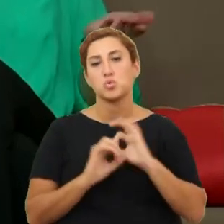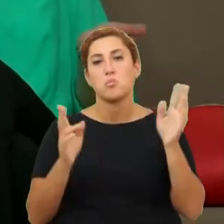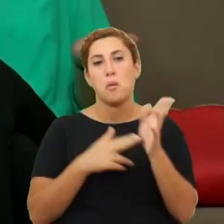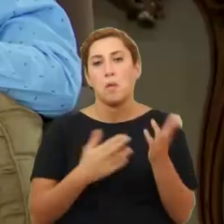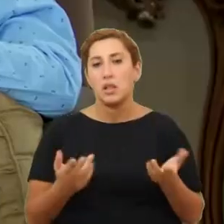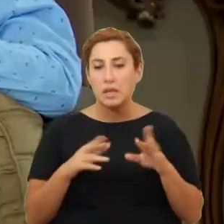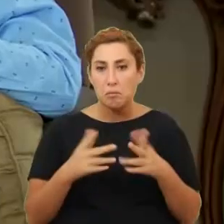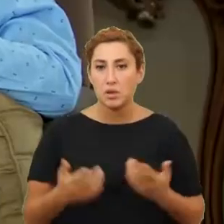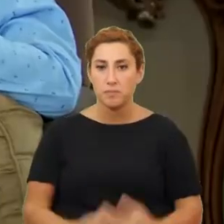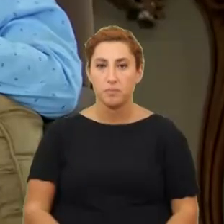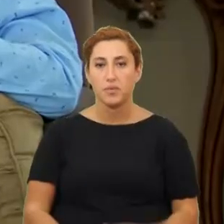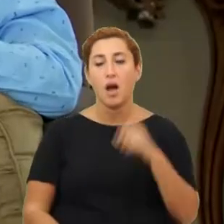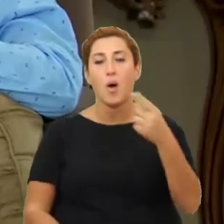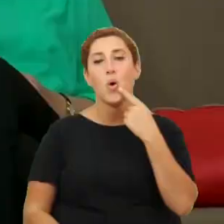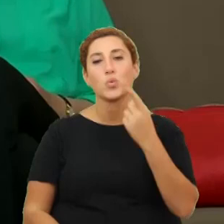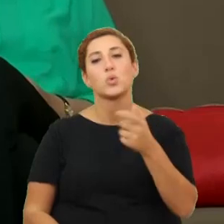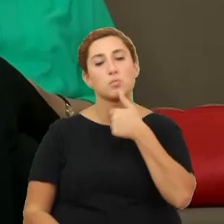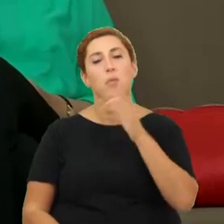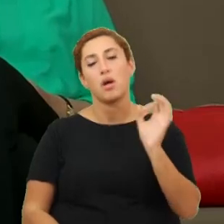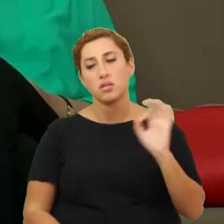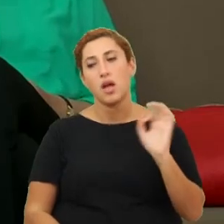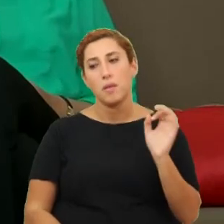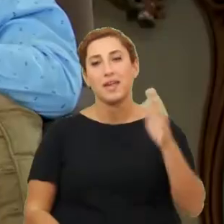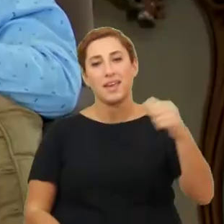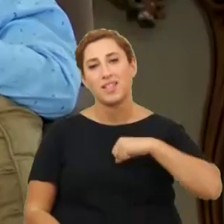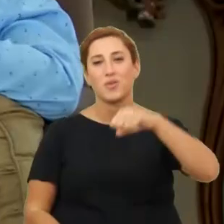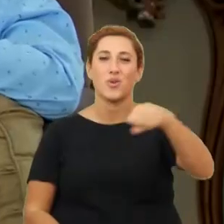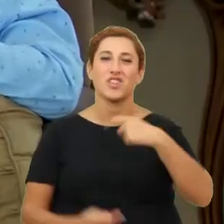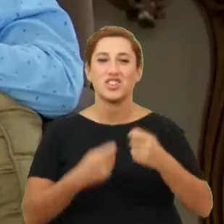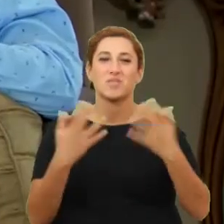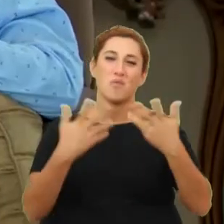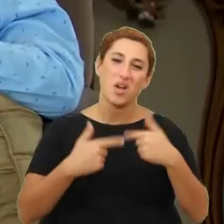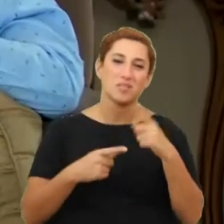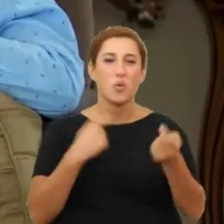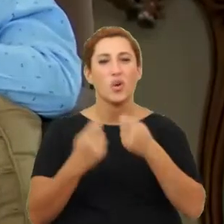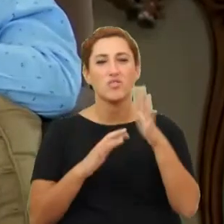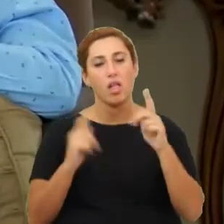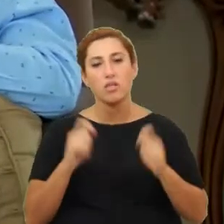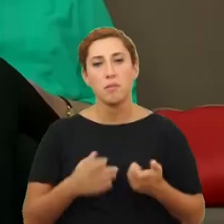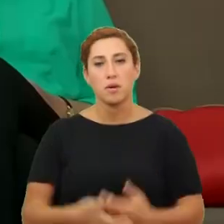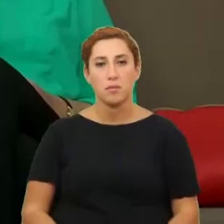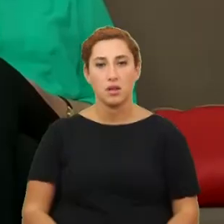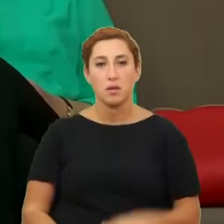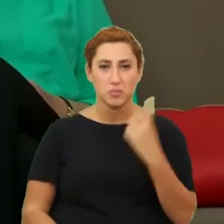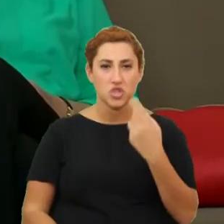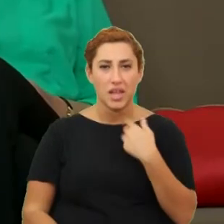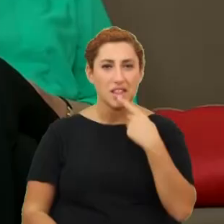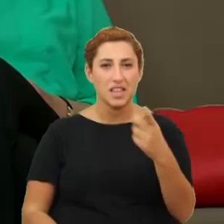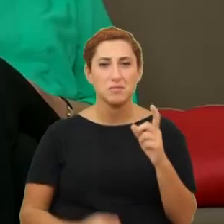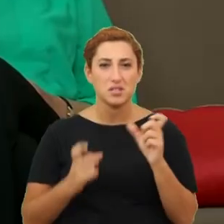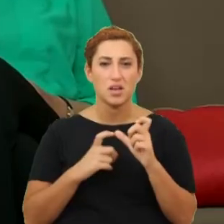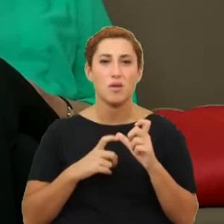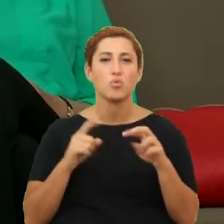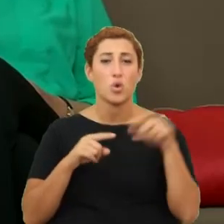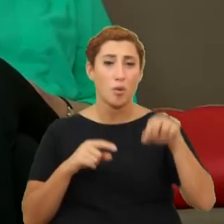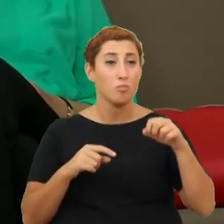hamsi. Ha, onu diyorsunuz babacığım. Tabii yani getir götür işleriydi, muhasebeydi. O tip şeyler yapabilir. Vallahi bir şey diyeyim mi sana?